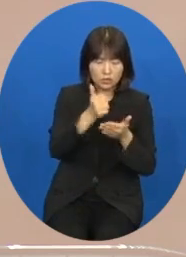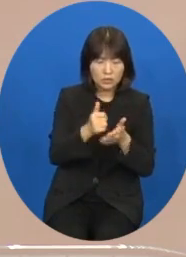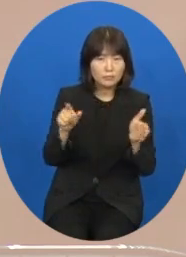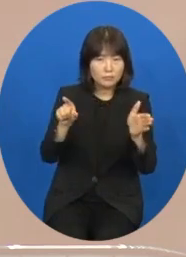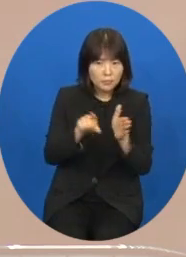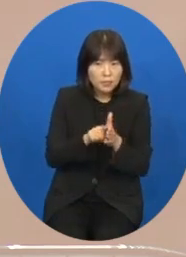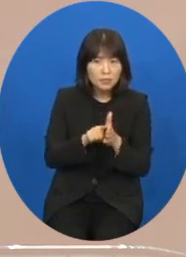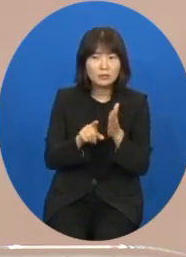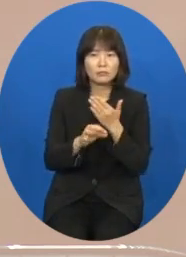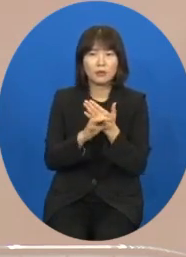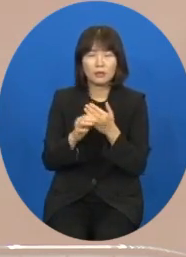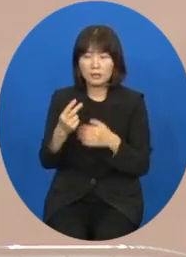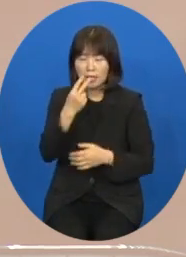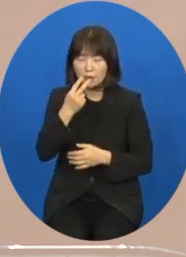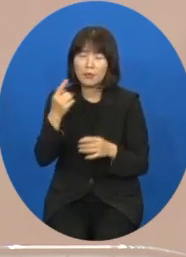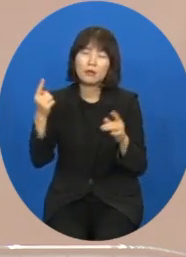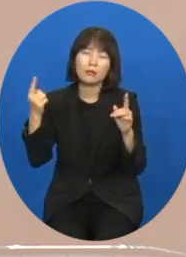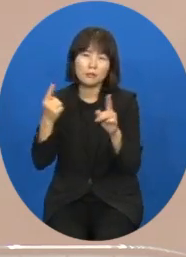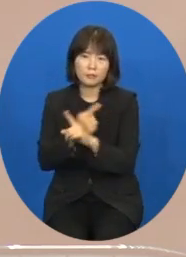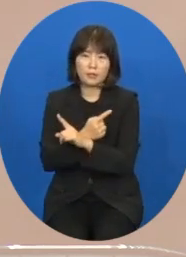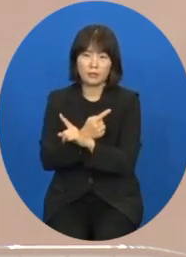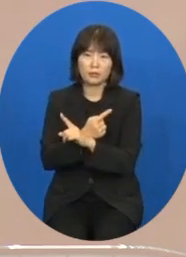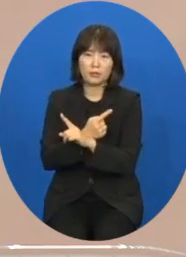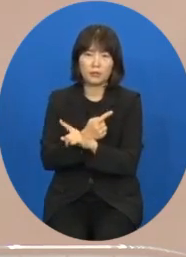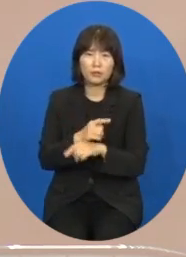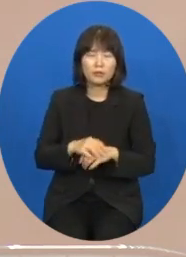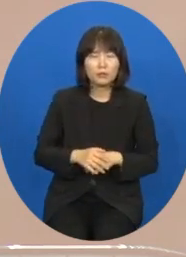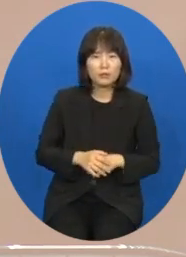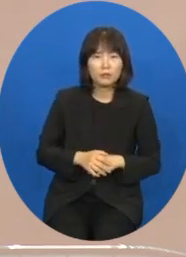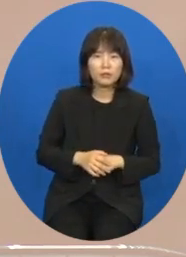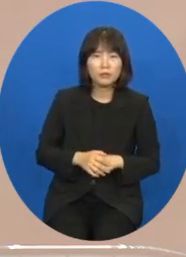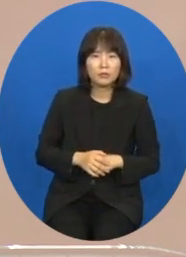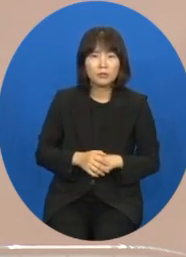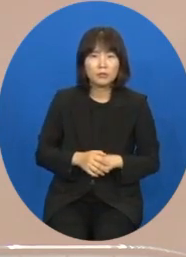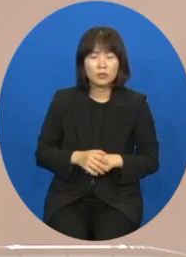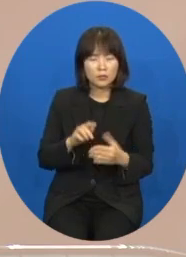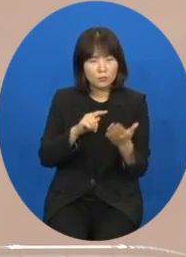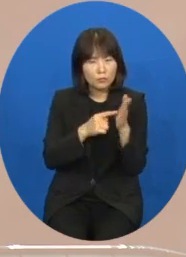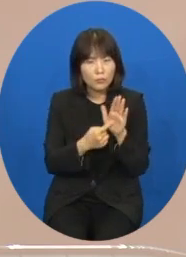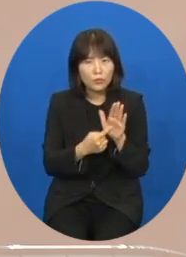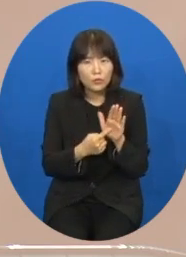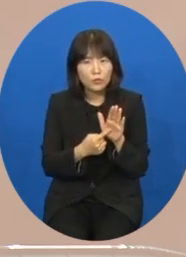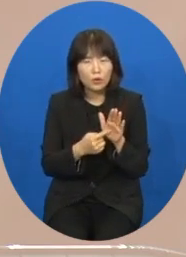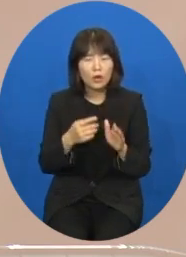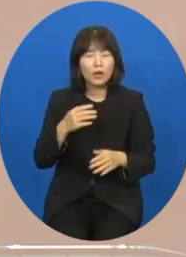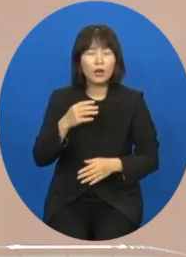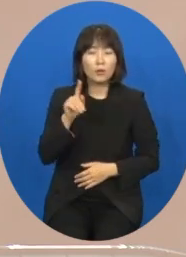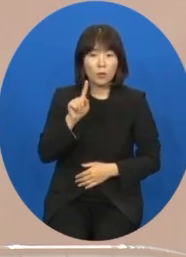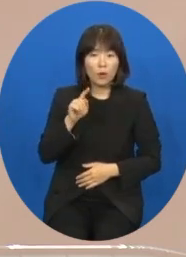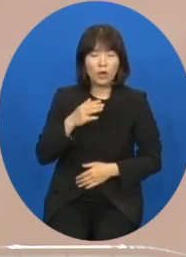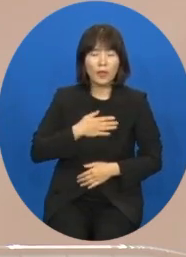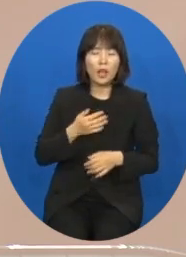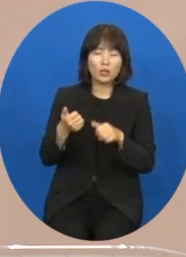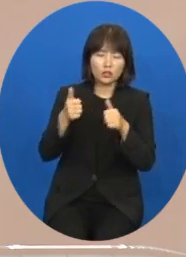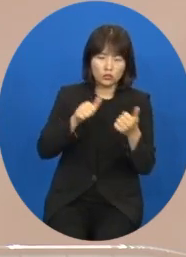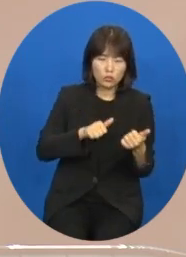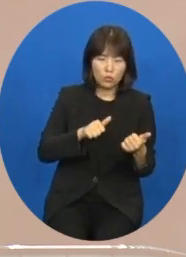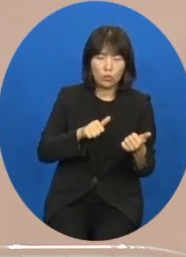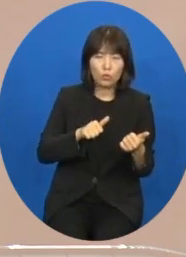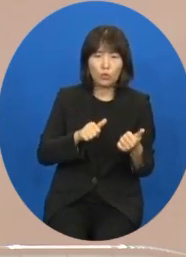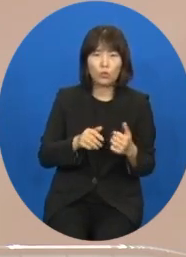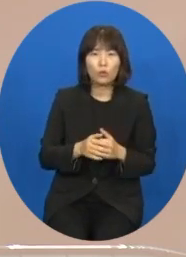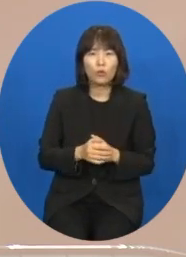믿으면요 생명이 바뀐 거예요. 그것을 표현을 나는 죽고 내 옛사람은 죽고